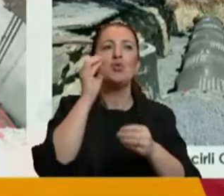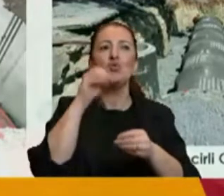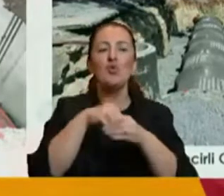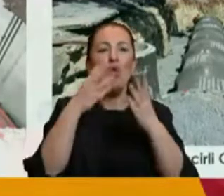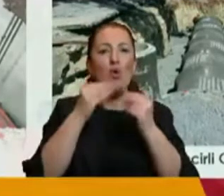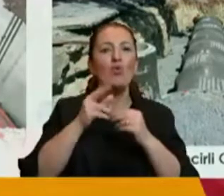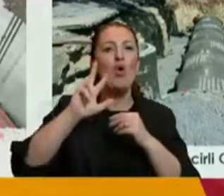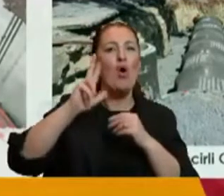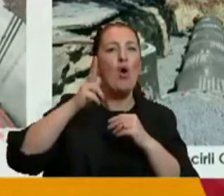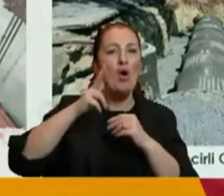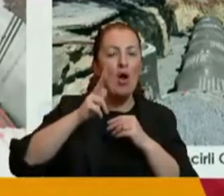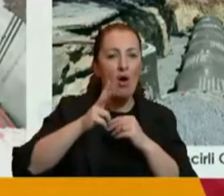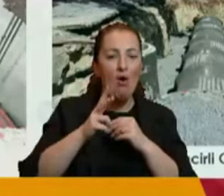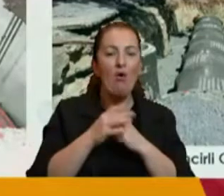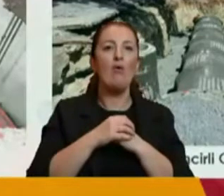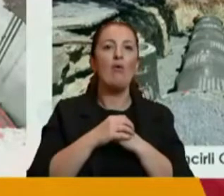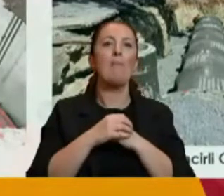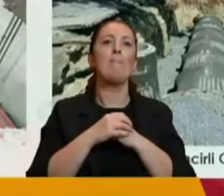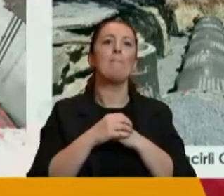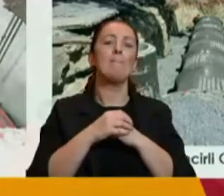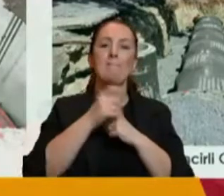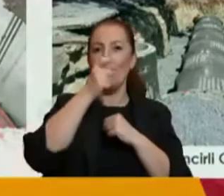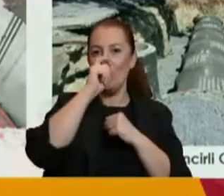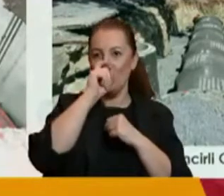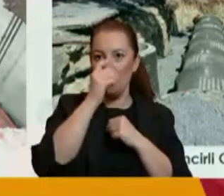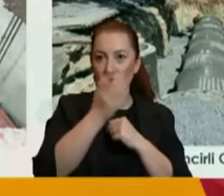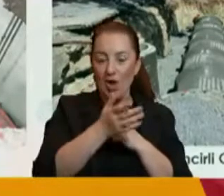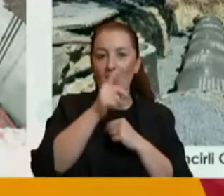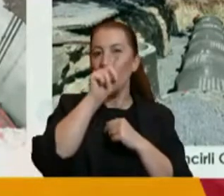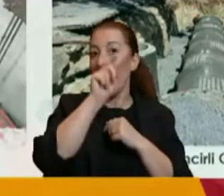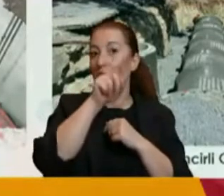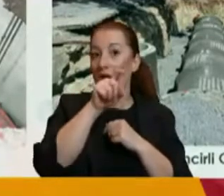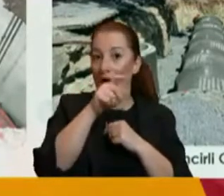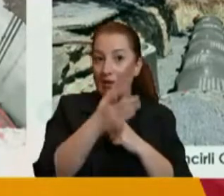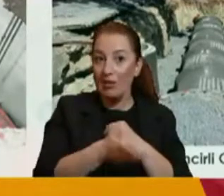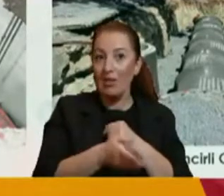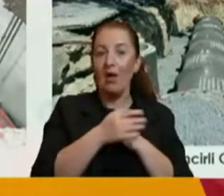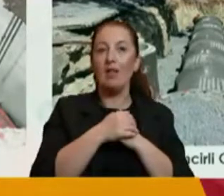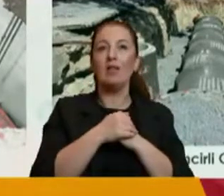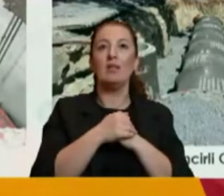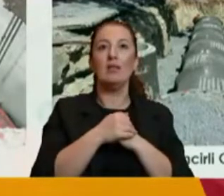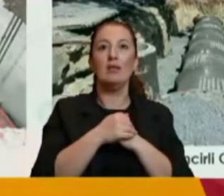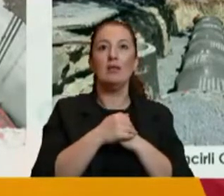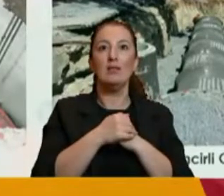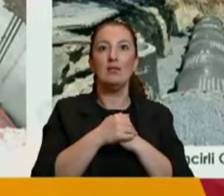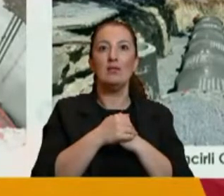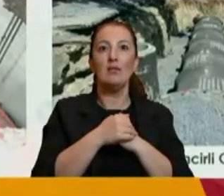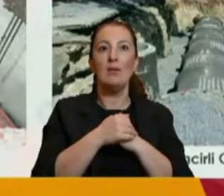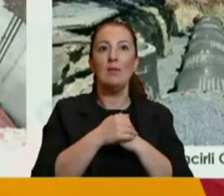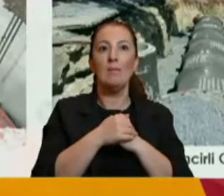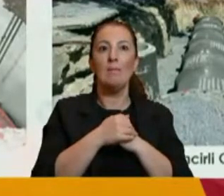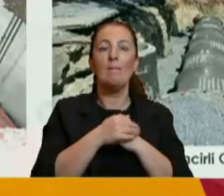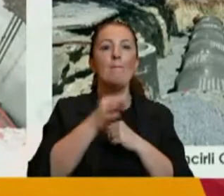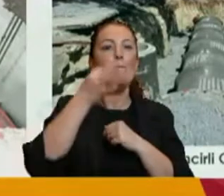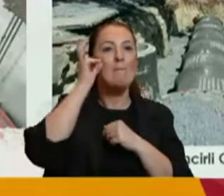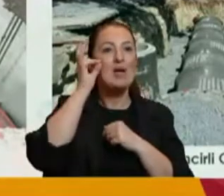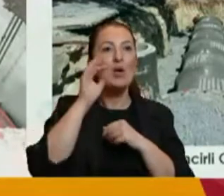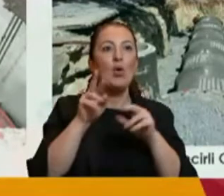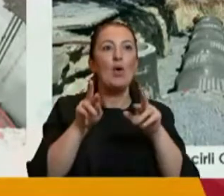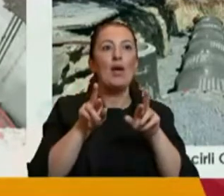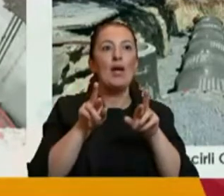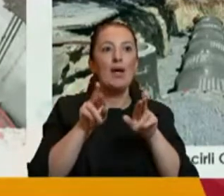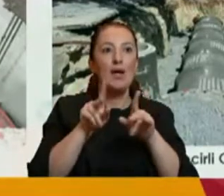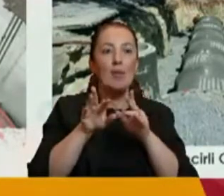Ortaköy Beşiktaş kartal Nalan Bakırköy gibi